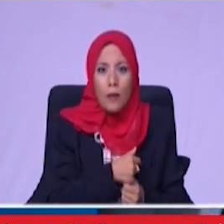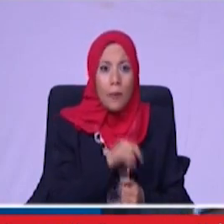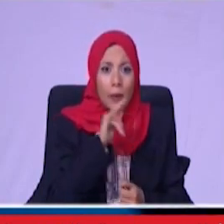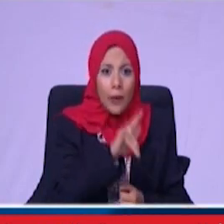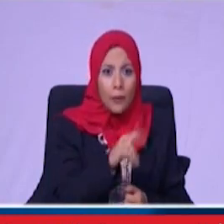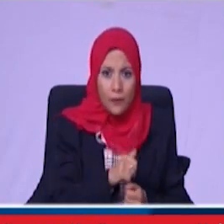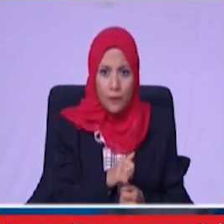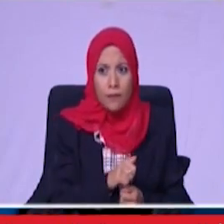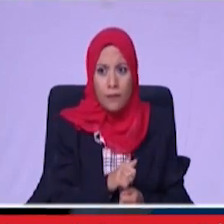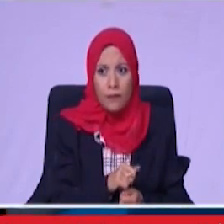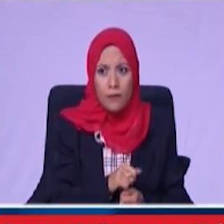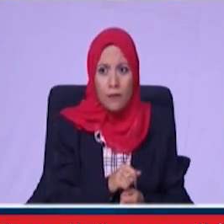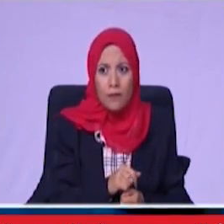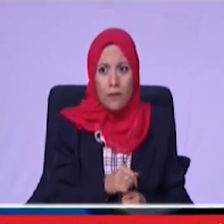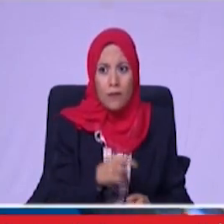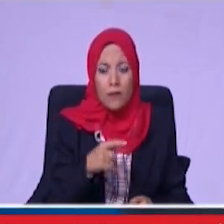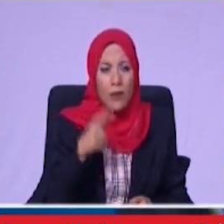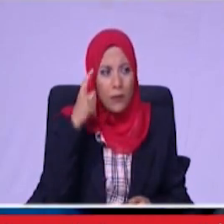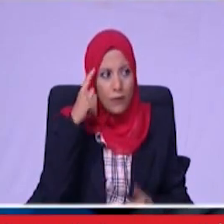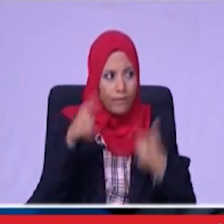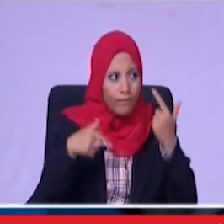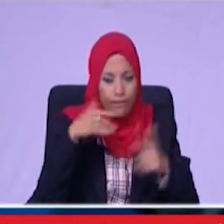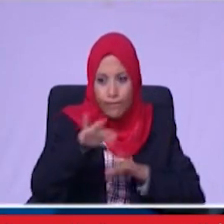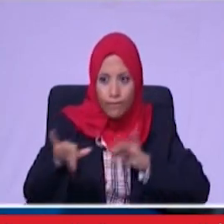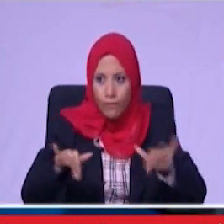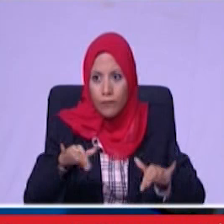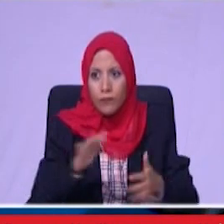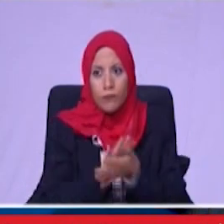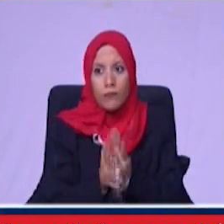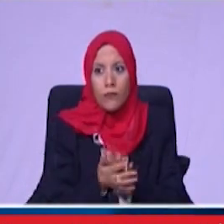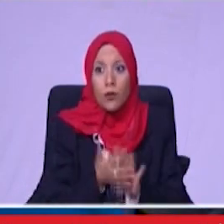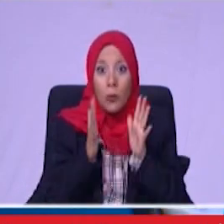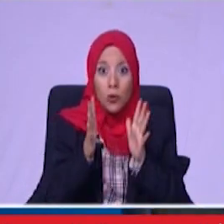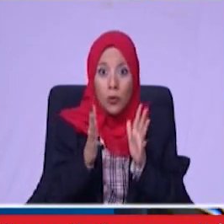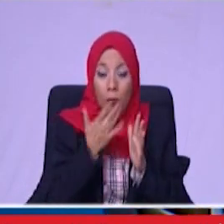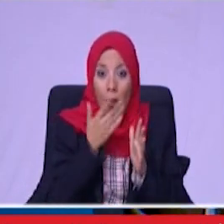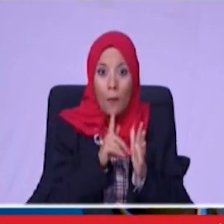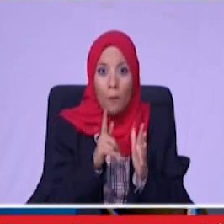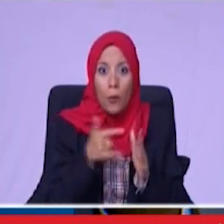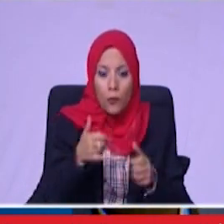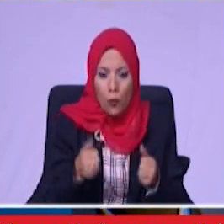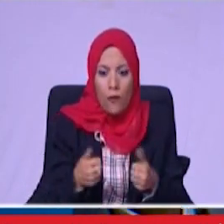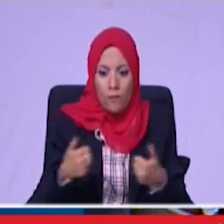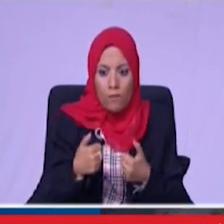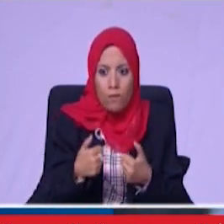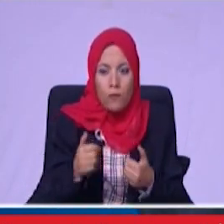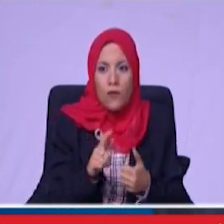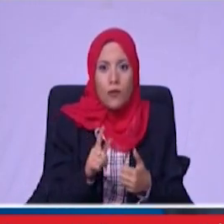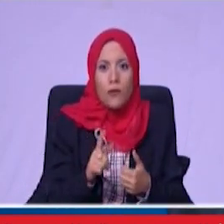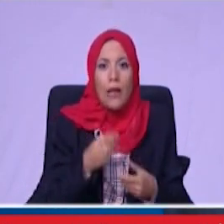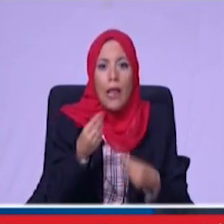به ما بداش ينشغل عن الاب ما بداش يناكف الاب ما بداش يوقف قدامه في بعض الامور